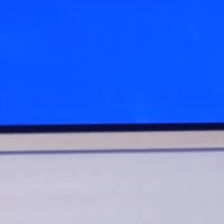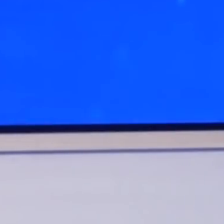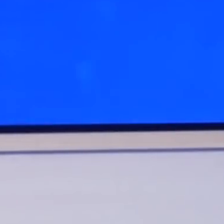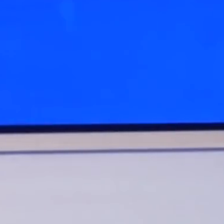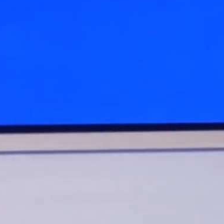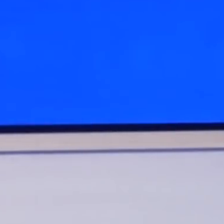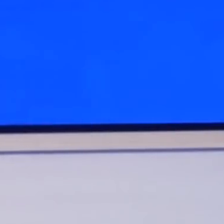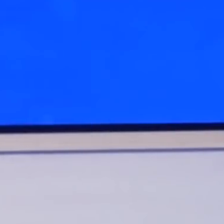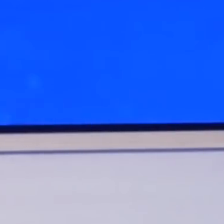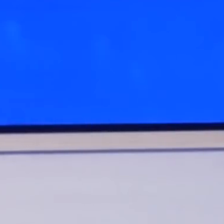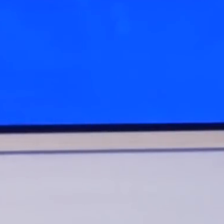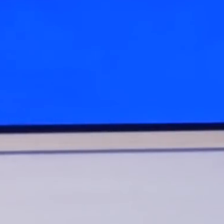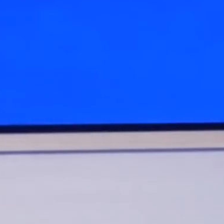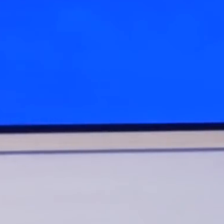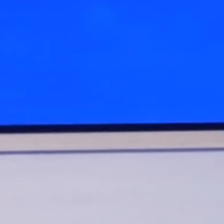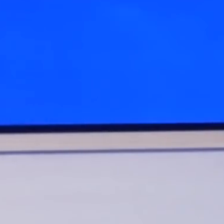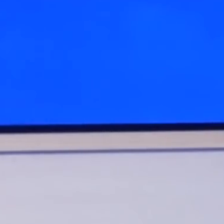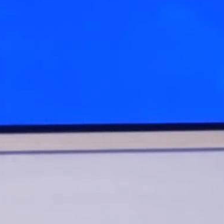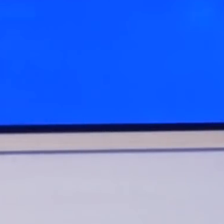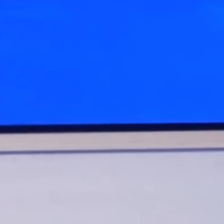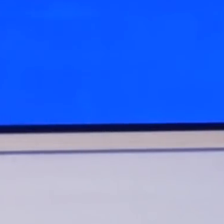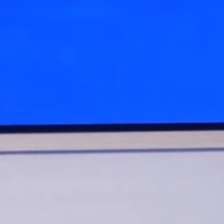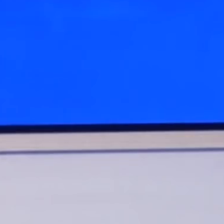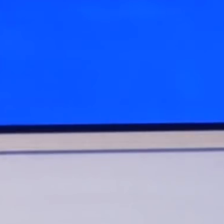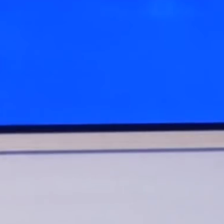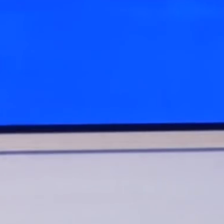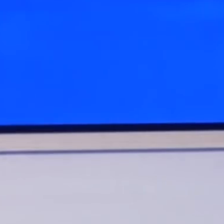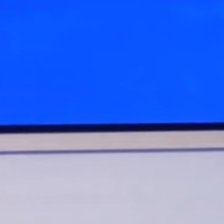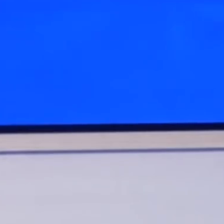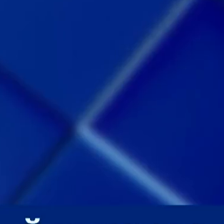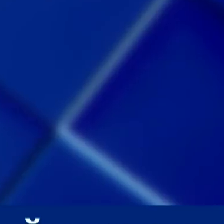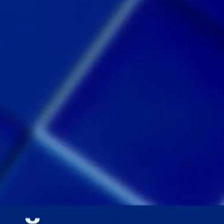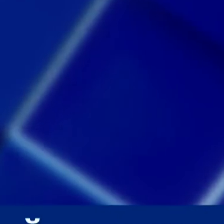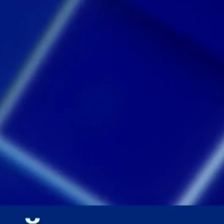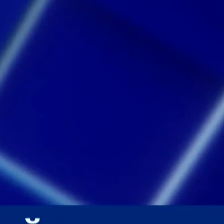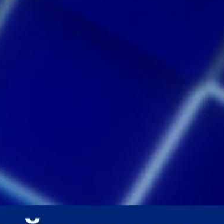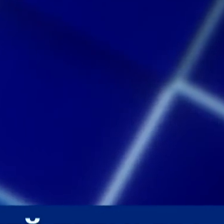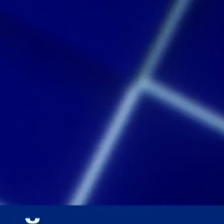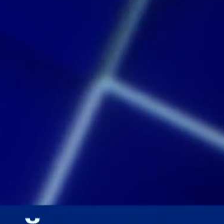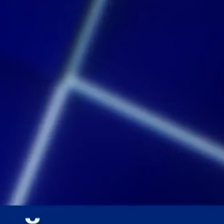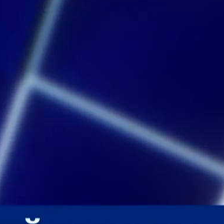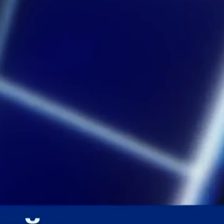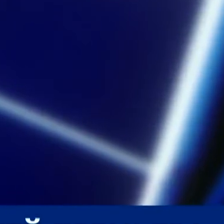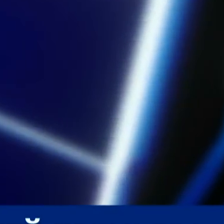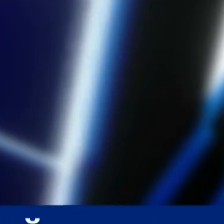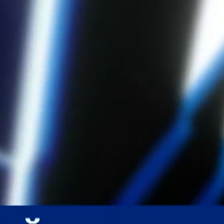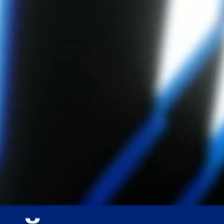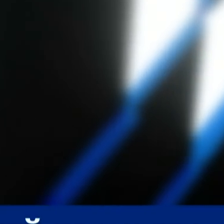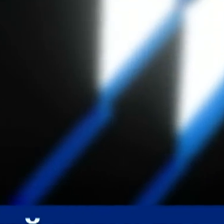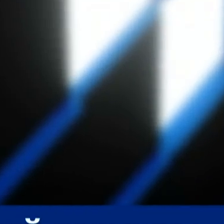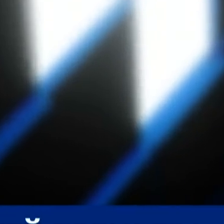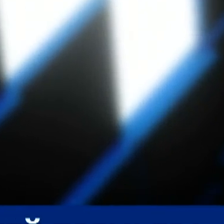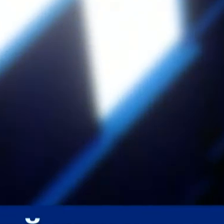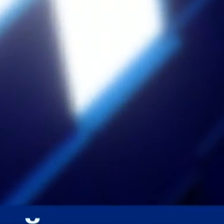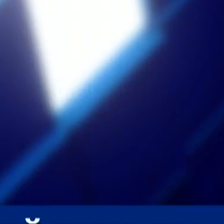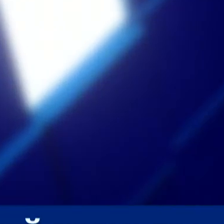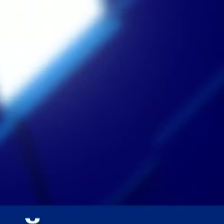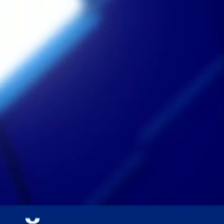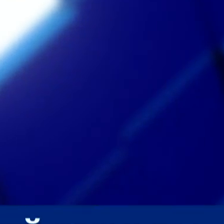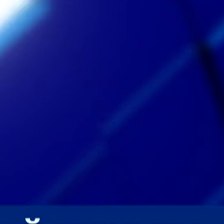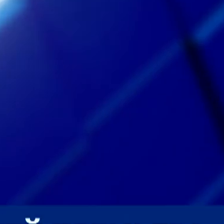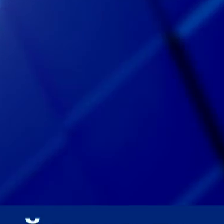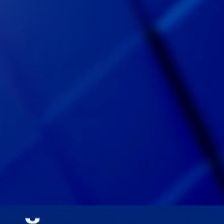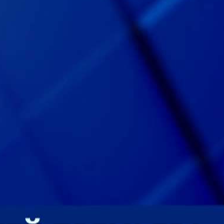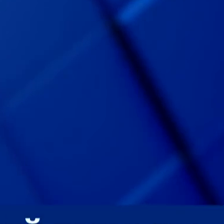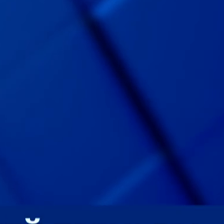Президент Сооронбай Жээнбеков освободил Кубатбека Боронова от исполнения обязанностей премьер-министра. Глава государства подписал указ, согласно